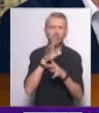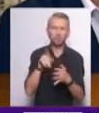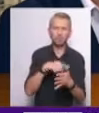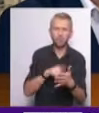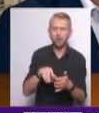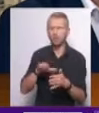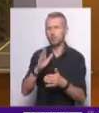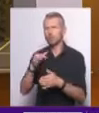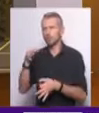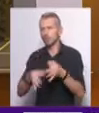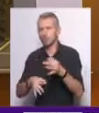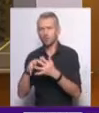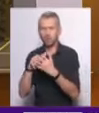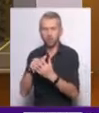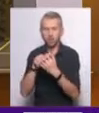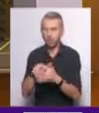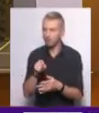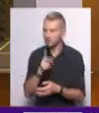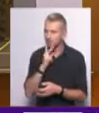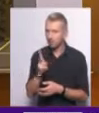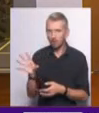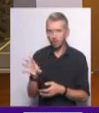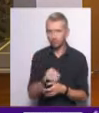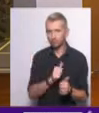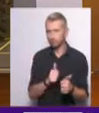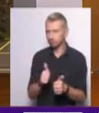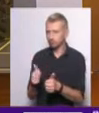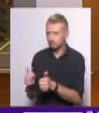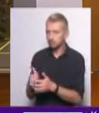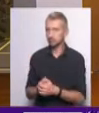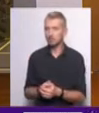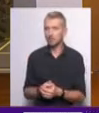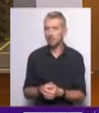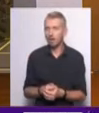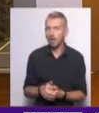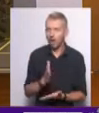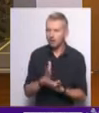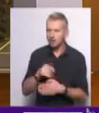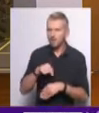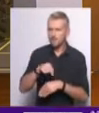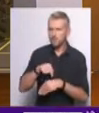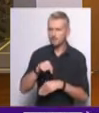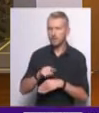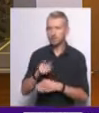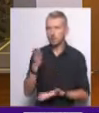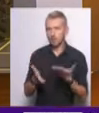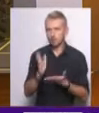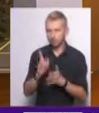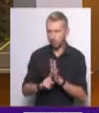що потім будуть судові тяганини, а тут, бачите, все так пройшло. Є відчуття, що якщо почнеться